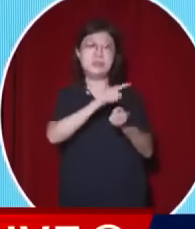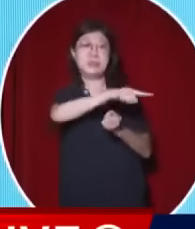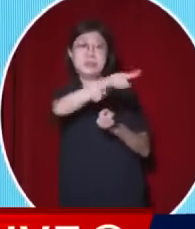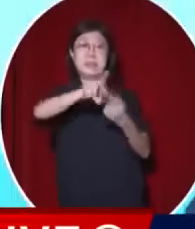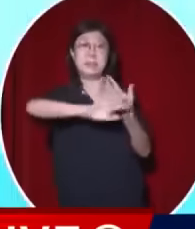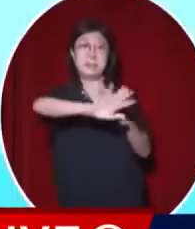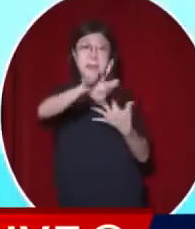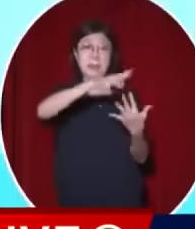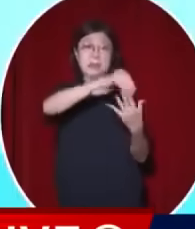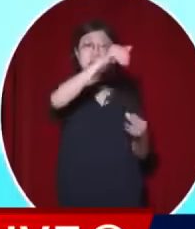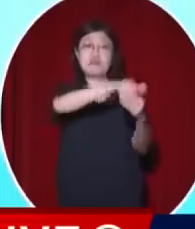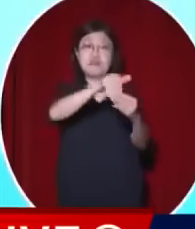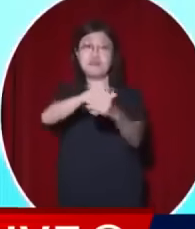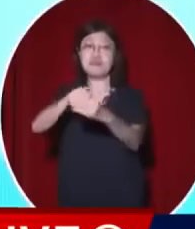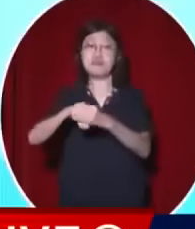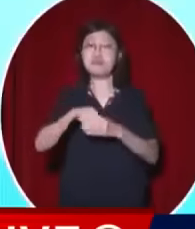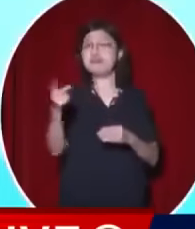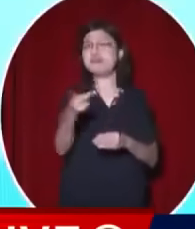吧。